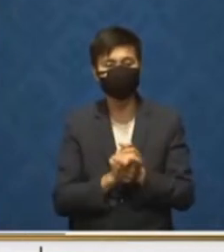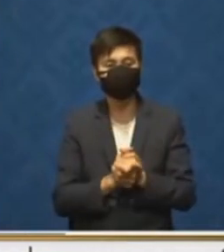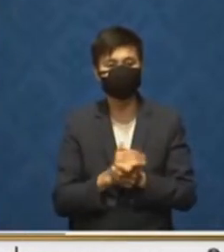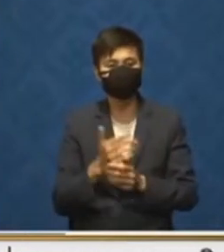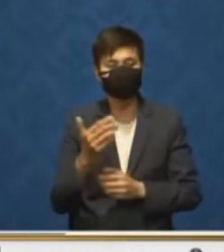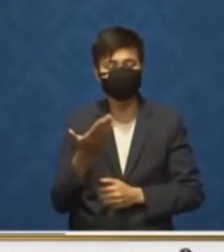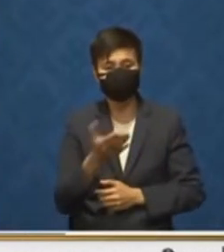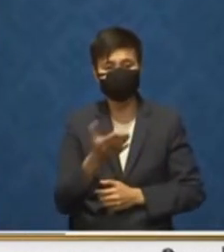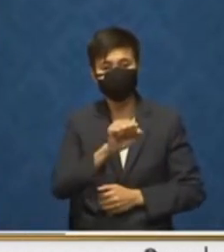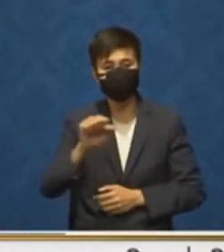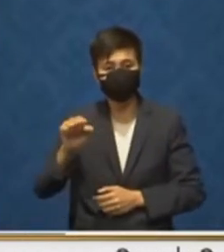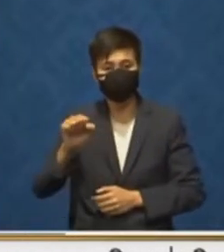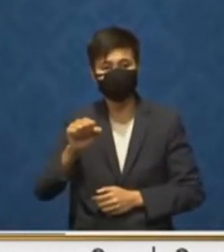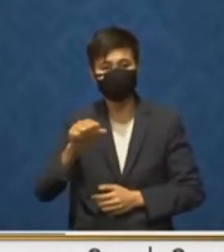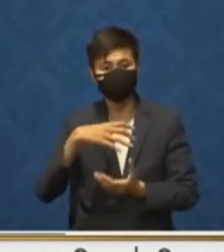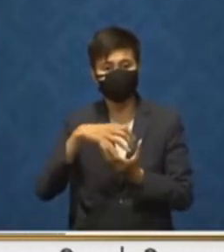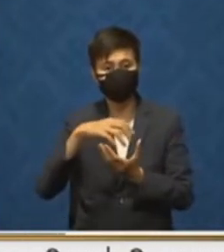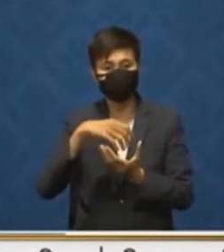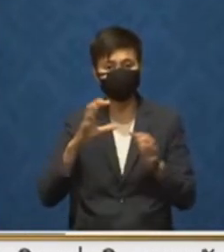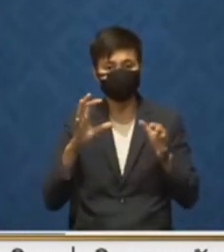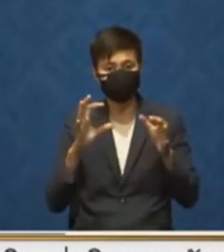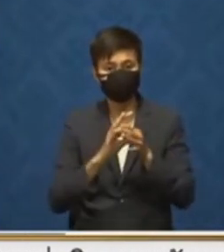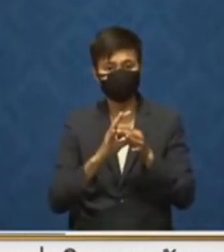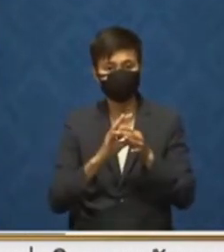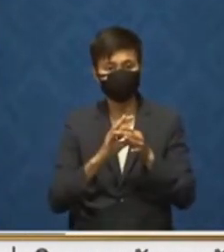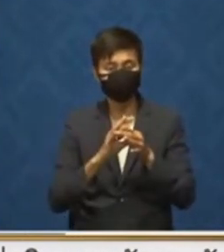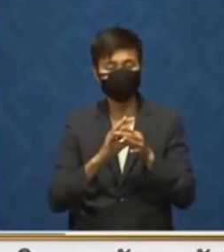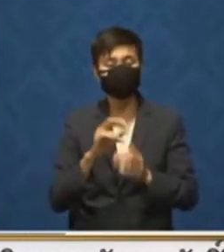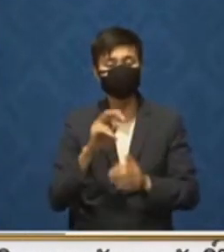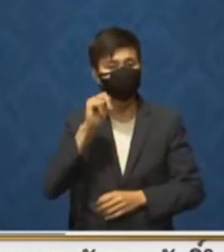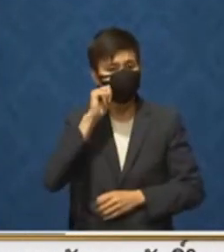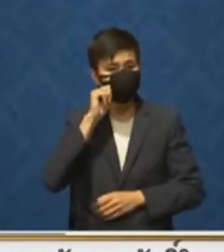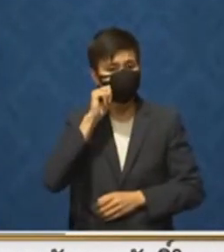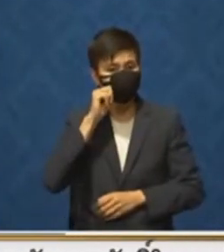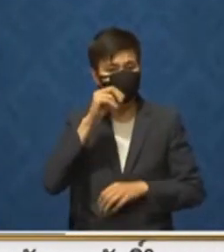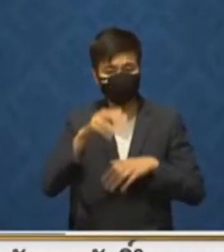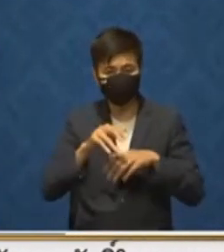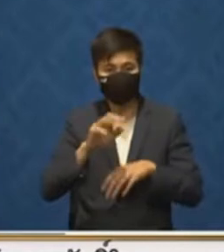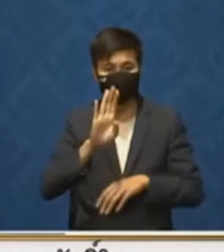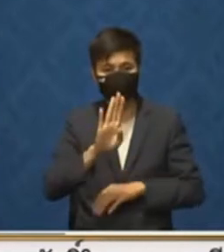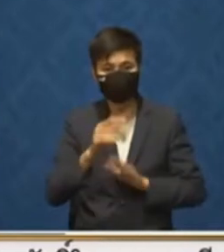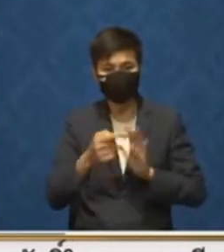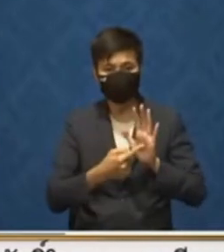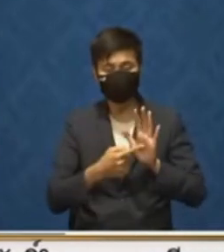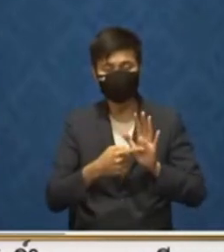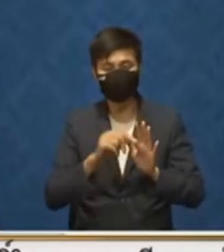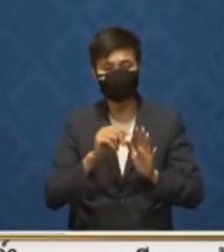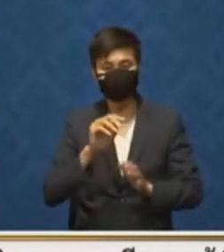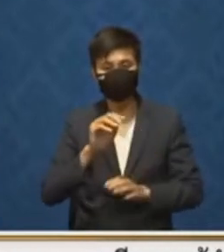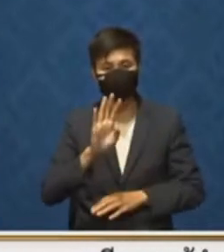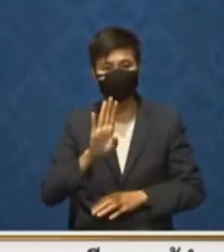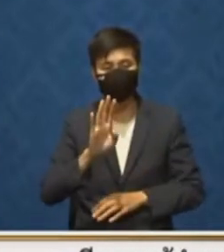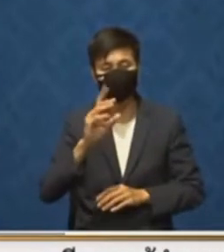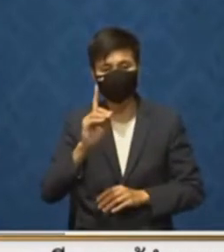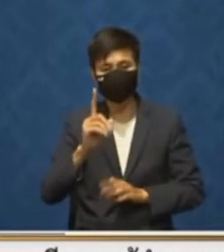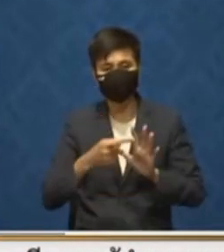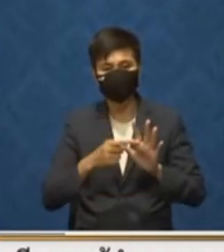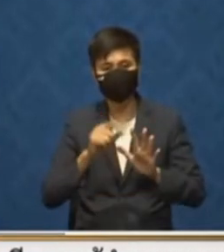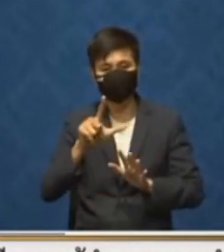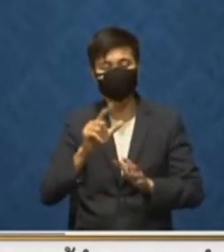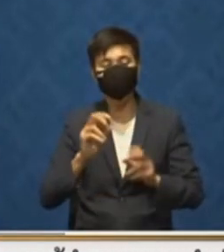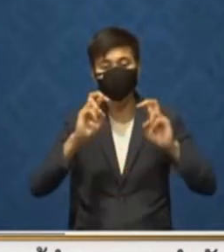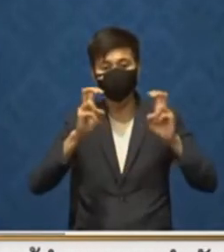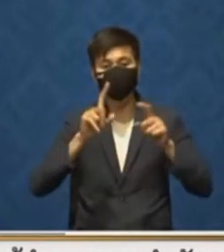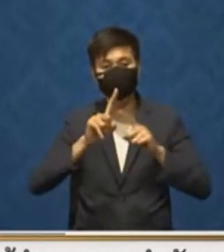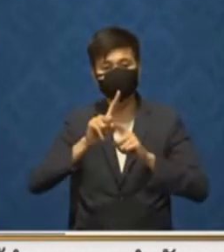พูดถึงกับคดีของปแต่ก่อนน้ำกระดาษครับท่านจิรายุห่วงทรัพย์ต้องกับขออภัยที่เอ่ยนามนะครับในประเด็นแรกนะ